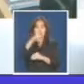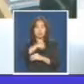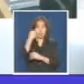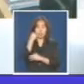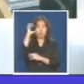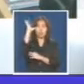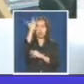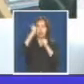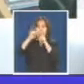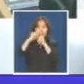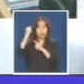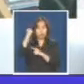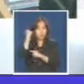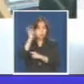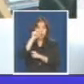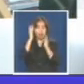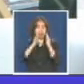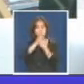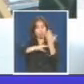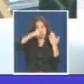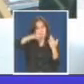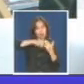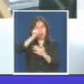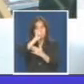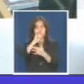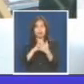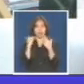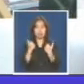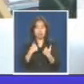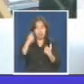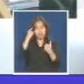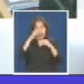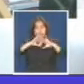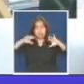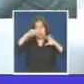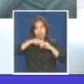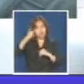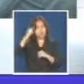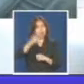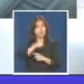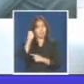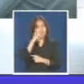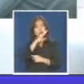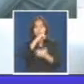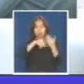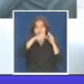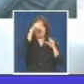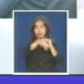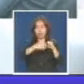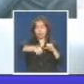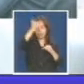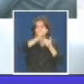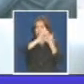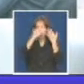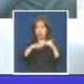กมีต่อสถานการณ์ในประเทศไทยนะครับและผมก็มั่นใจด้วยว่ารัฐบาลหลังจากการเลือกตั้งนะครับเมื่อได้รับฉันทานุมัติจากพี่น้องประชาช